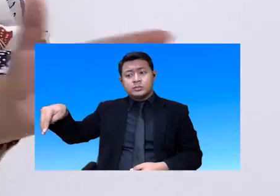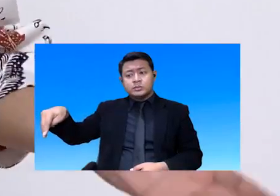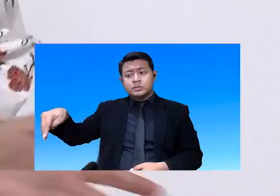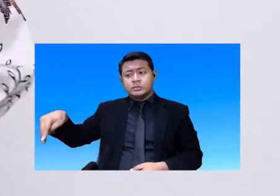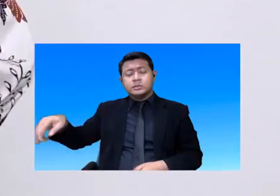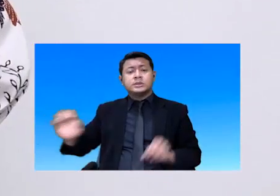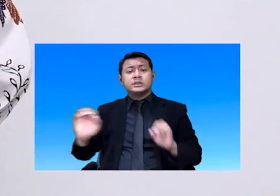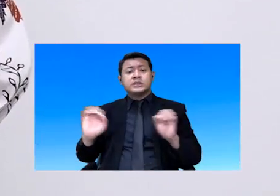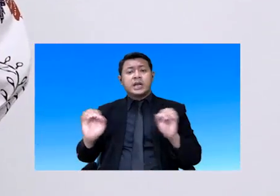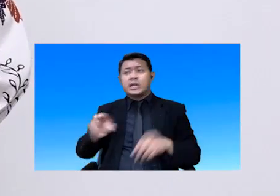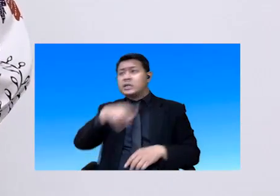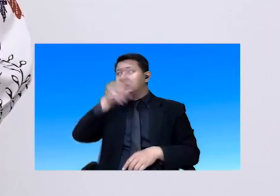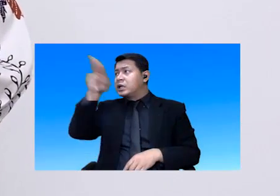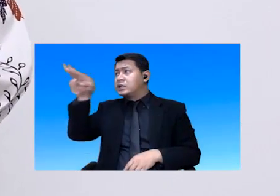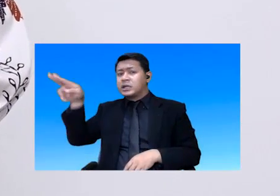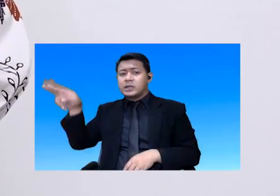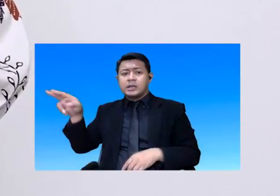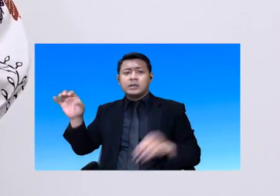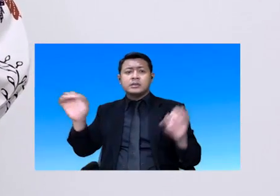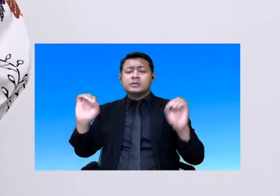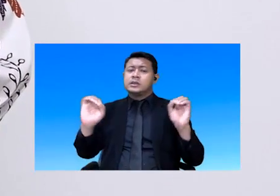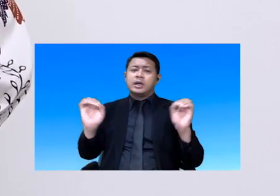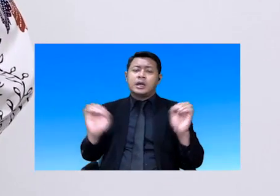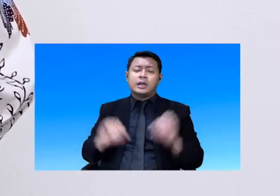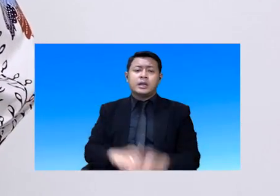sampai dicari sekelilingnya juga tidak menemukan nenek itu.